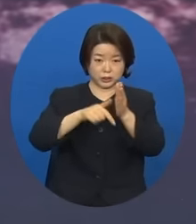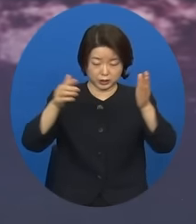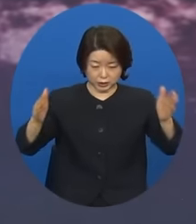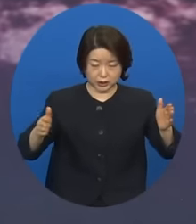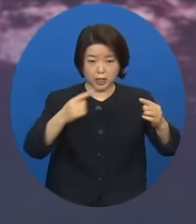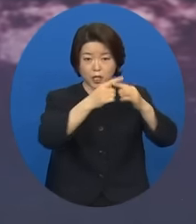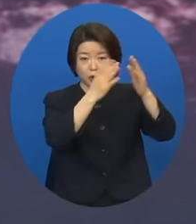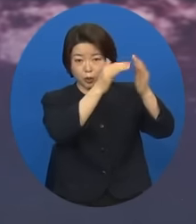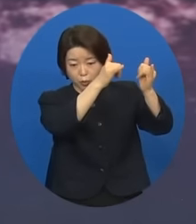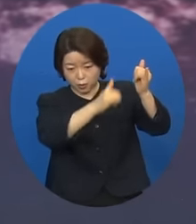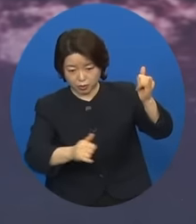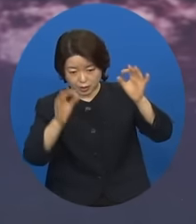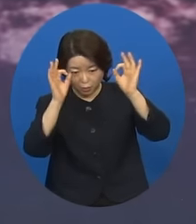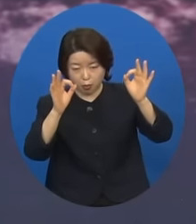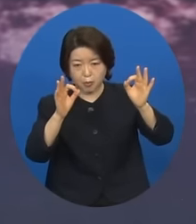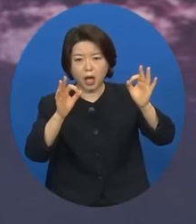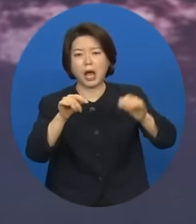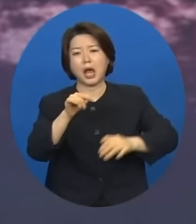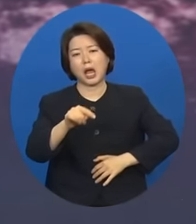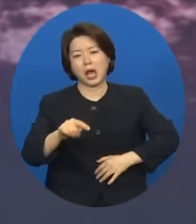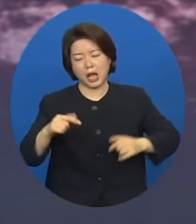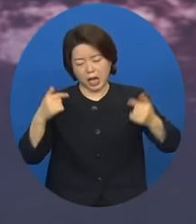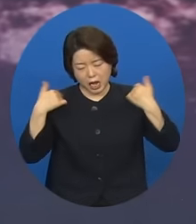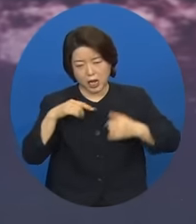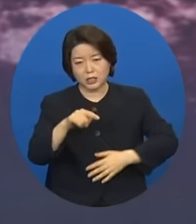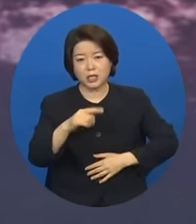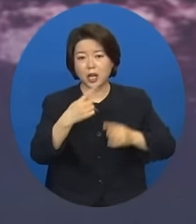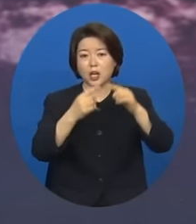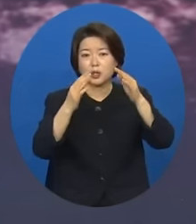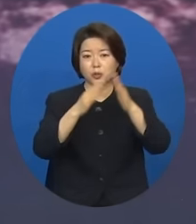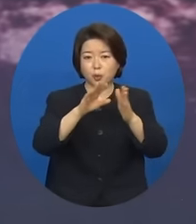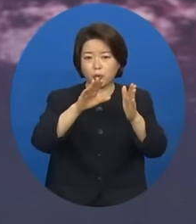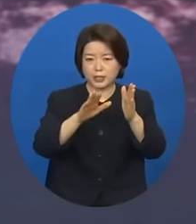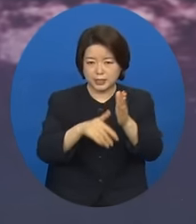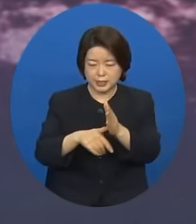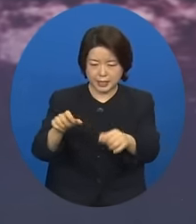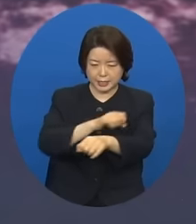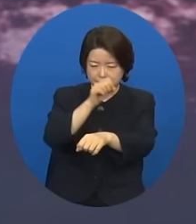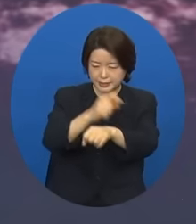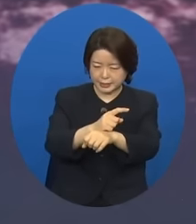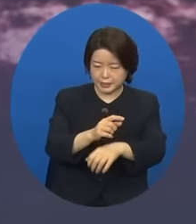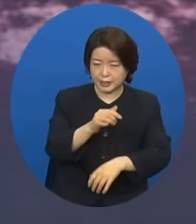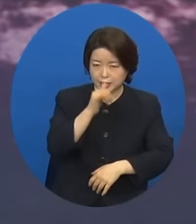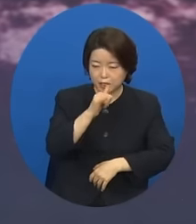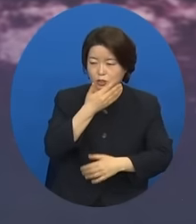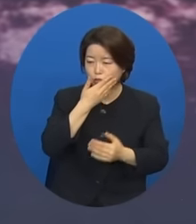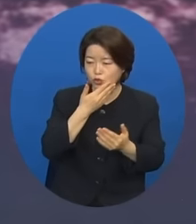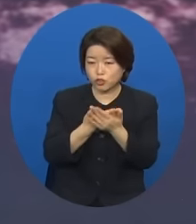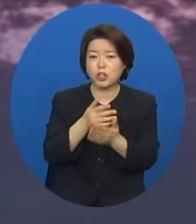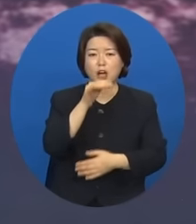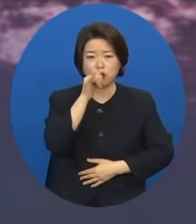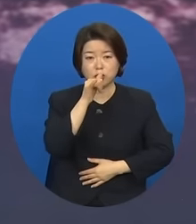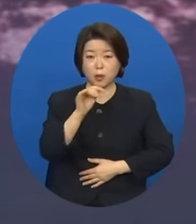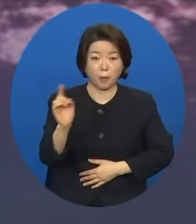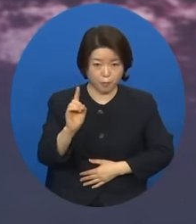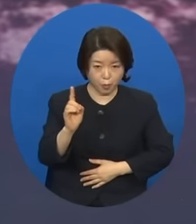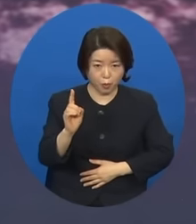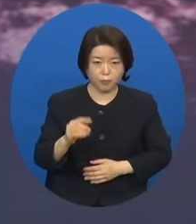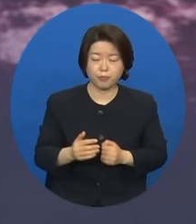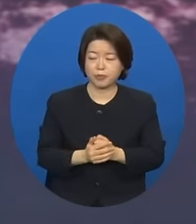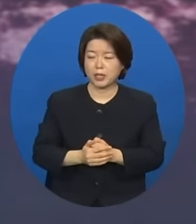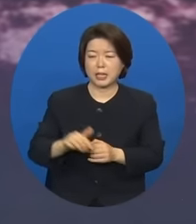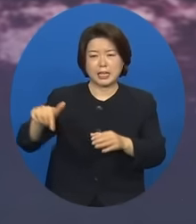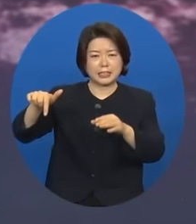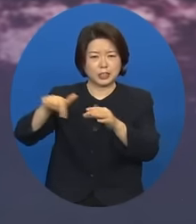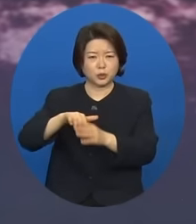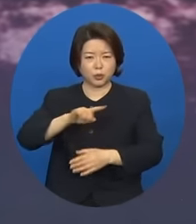살펴보면 예외없이 그런 시대 교회 생활을 특징을 짓는 가장 중요한 사실이 있는데 그것은 무엇이냐 기독교의